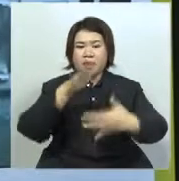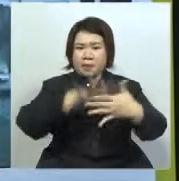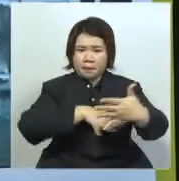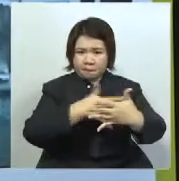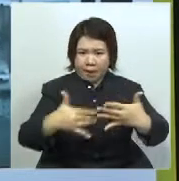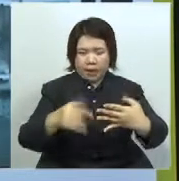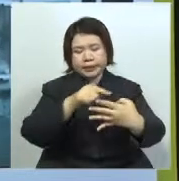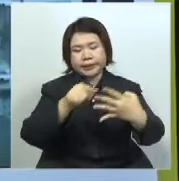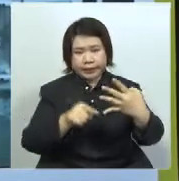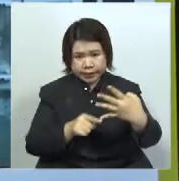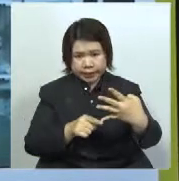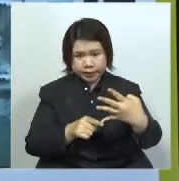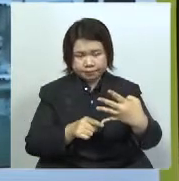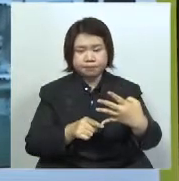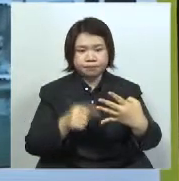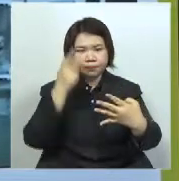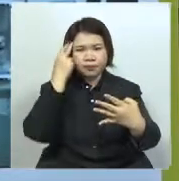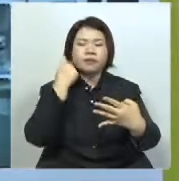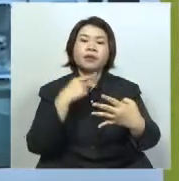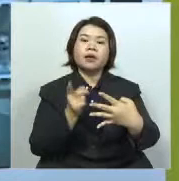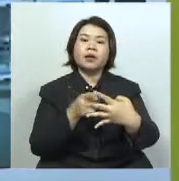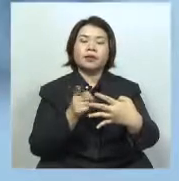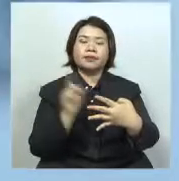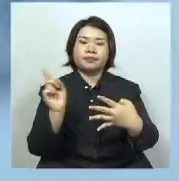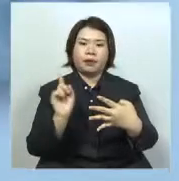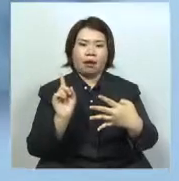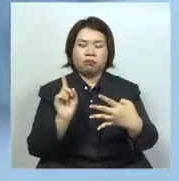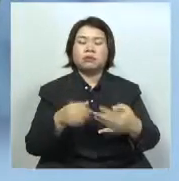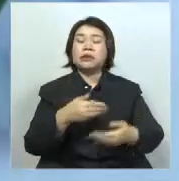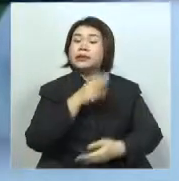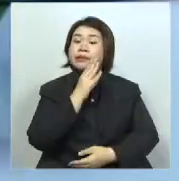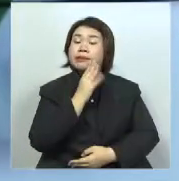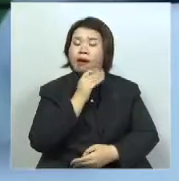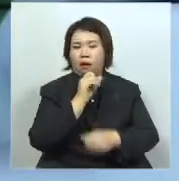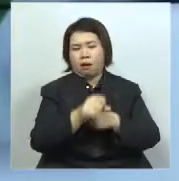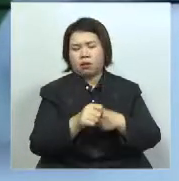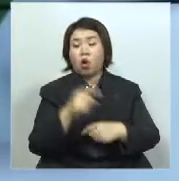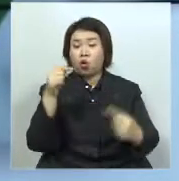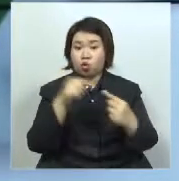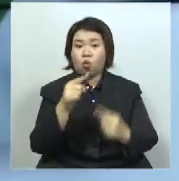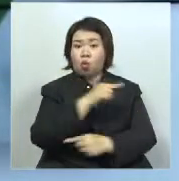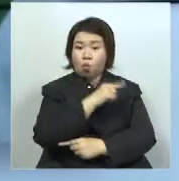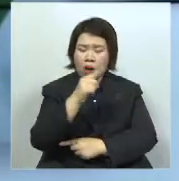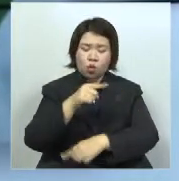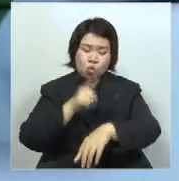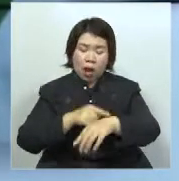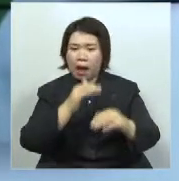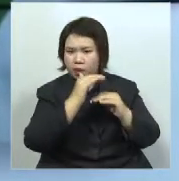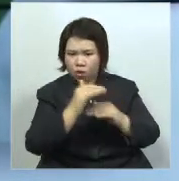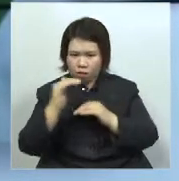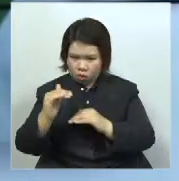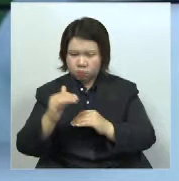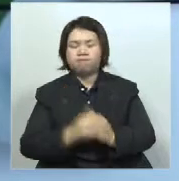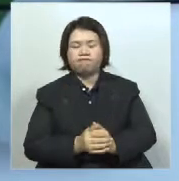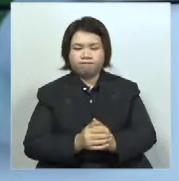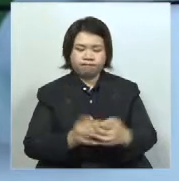ตรการไว้4มาตรการหลักๆด้วยกันนะคะนั่นก็คือห้ามขายเครื่องดื่มแอลกอฮอล์ในวันหรือเวลาที่กำหนดห้าม